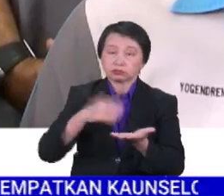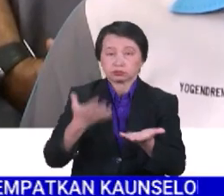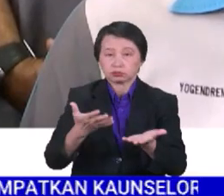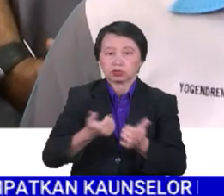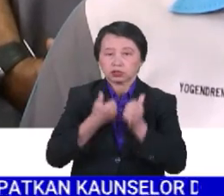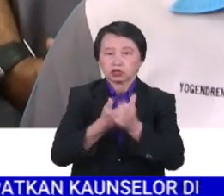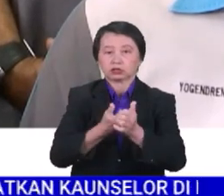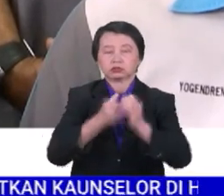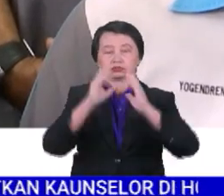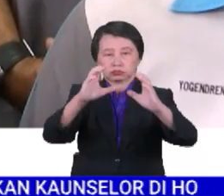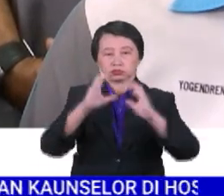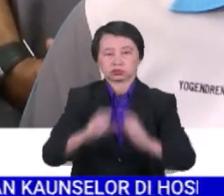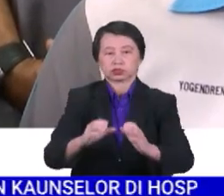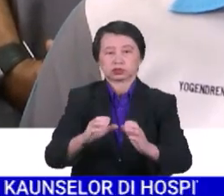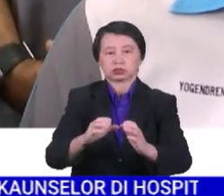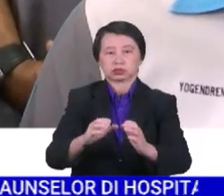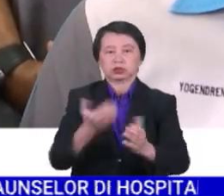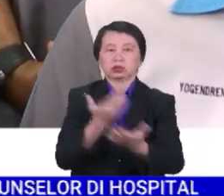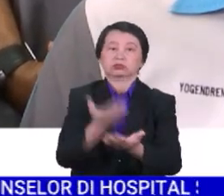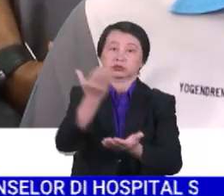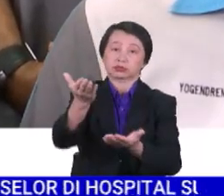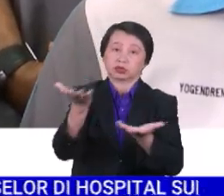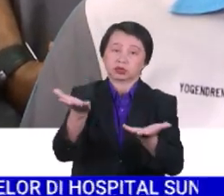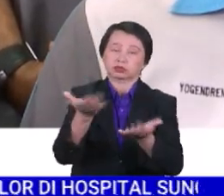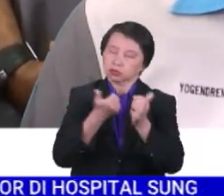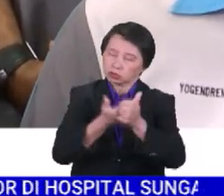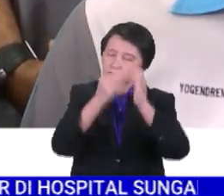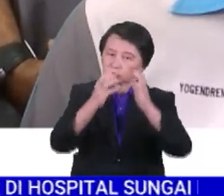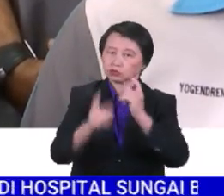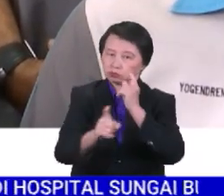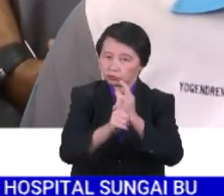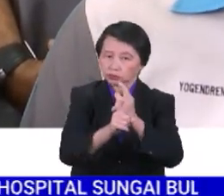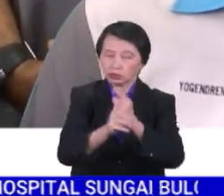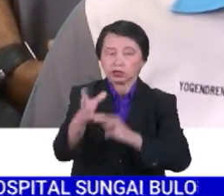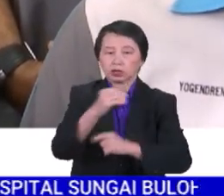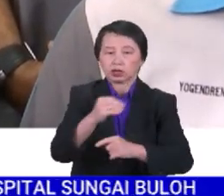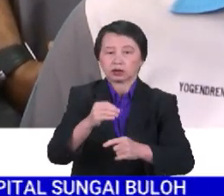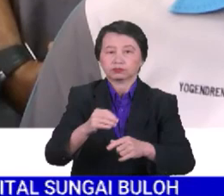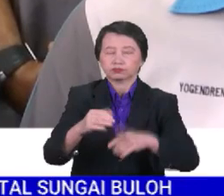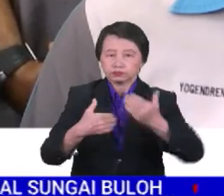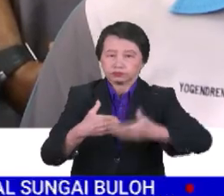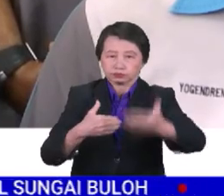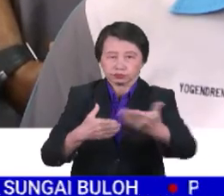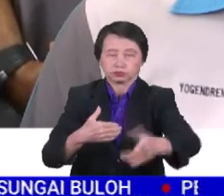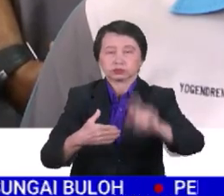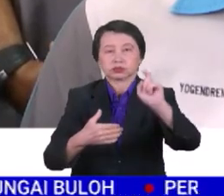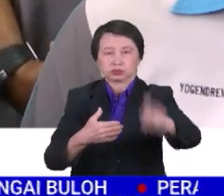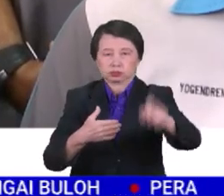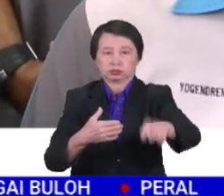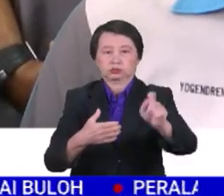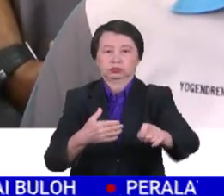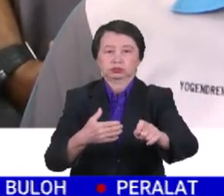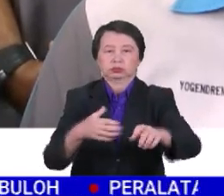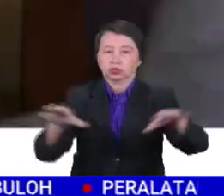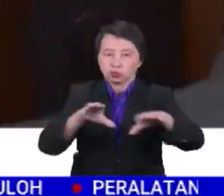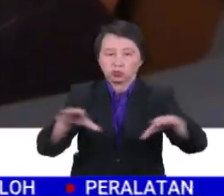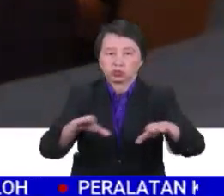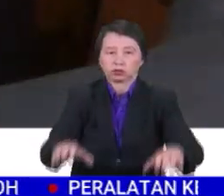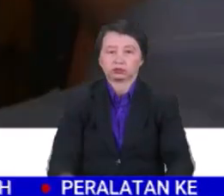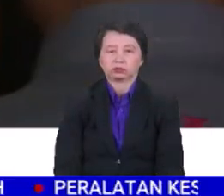mengikut tata cara pembelian, tetapi langkah-langkah segera hendaklah